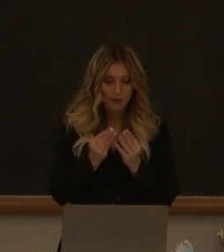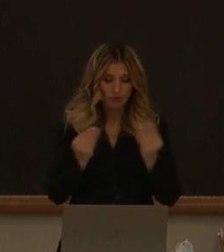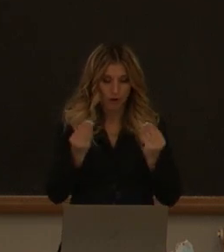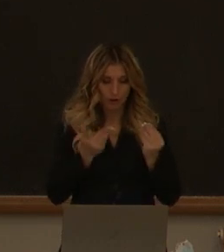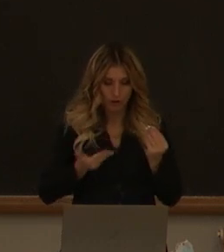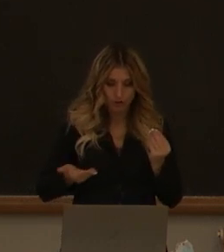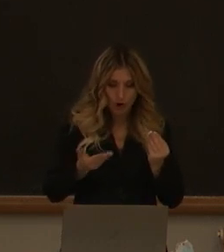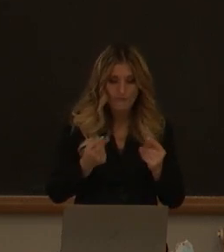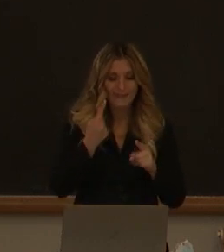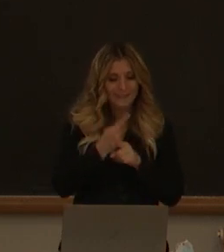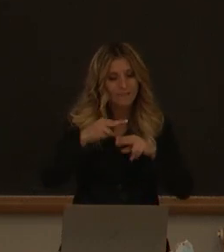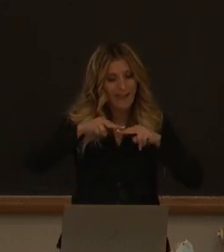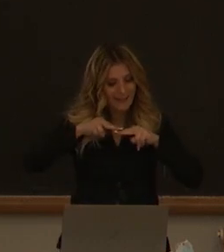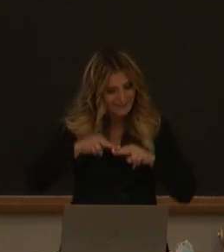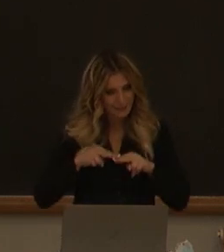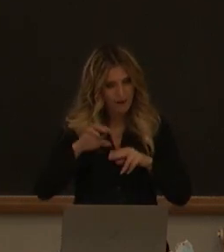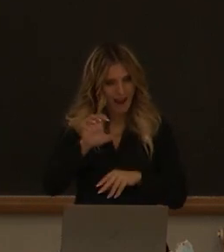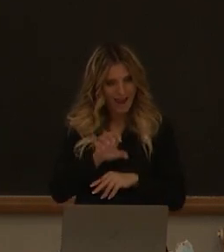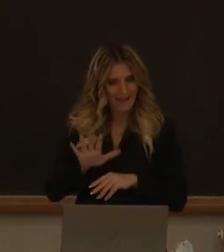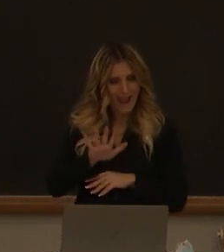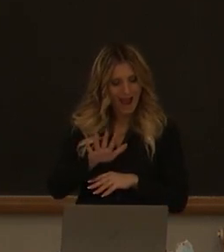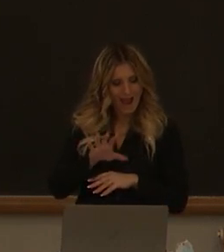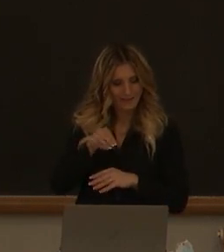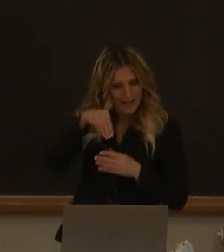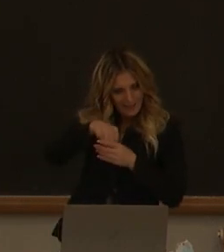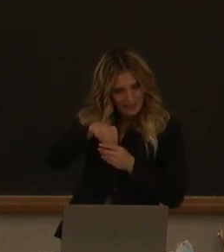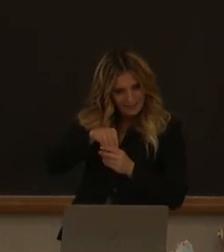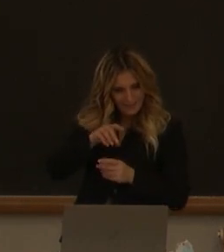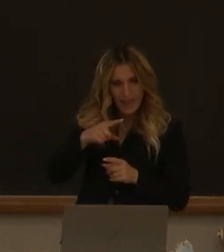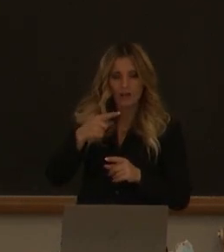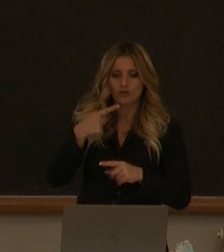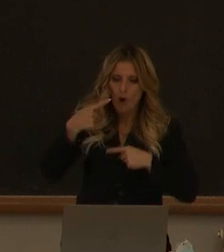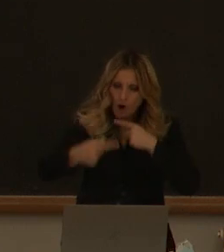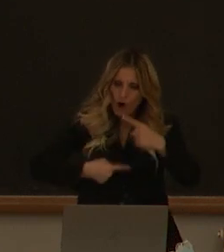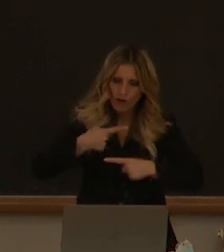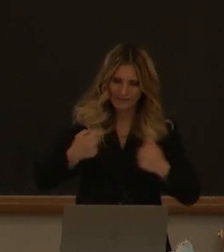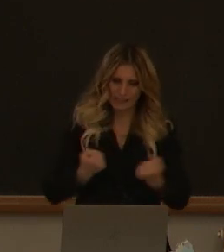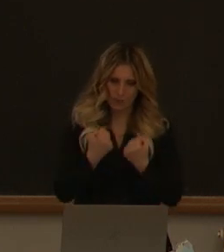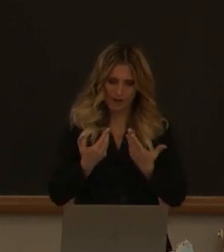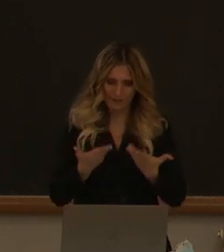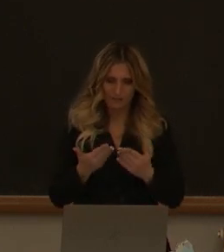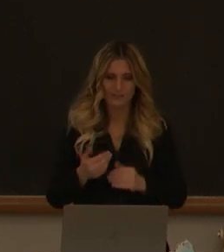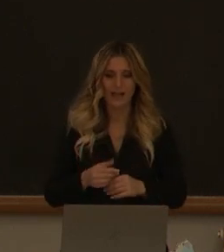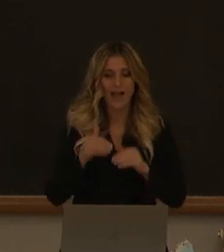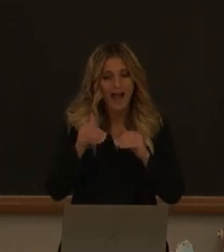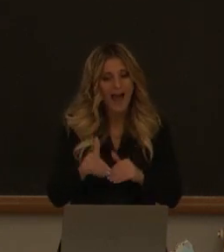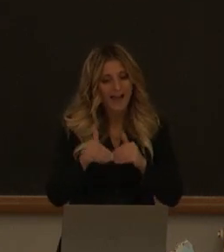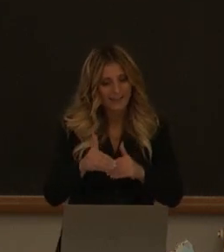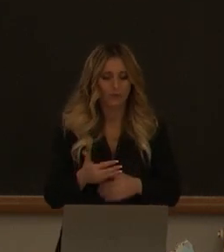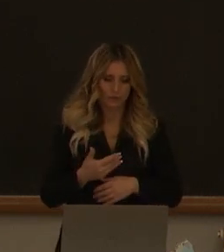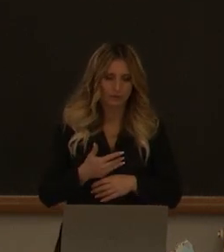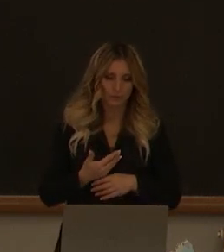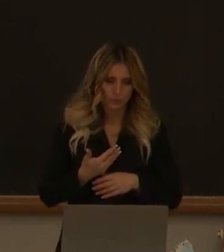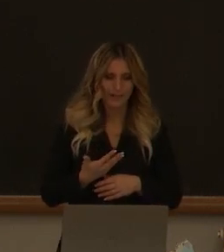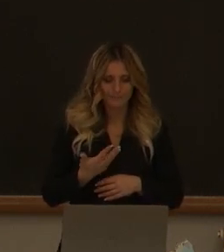dovrebbero rimanere nelle aree interne e continuare le proprie attività nelle aree interne. L'agricoltura è un po' un perno di queste